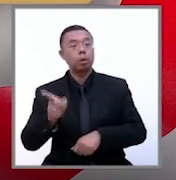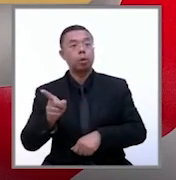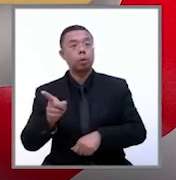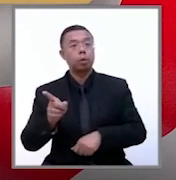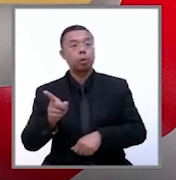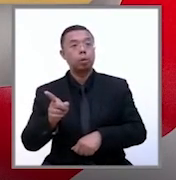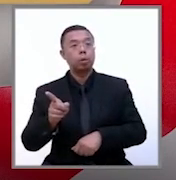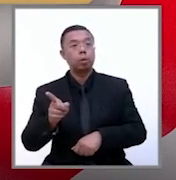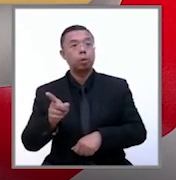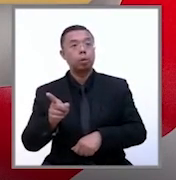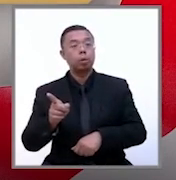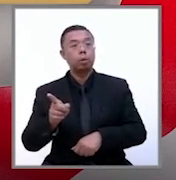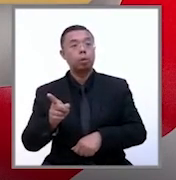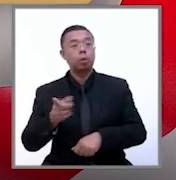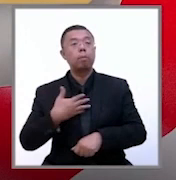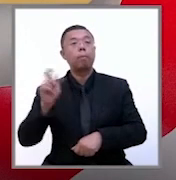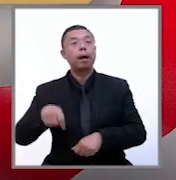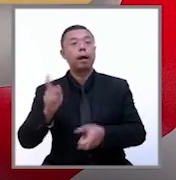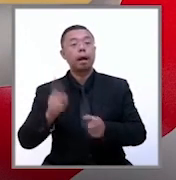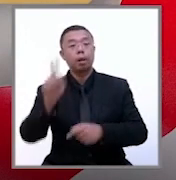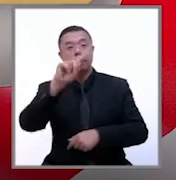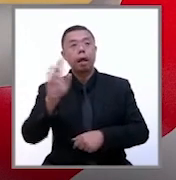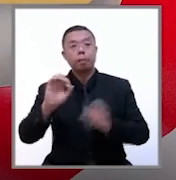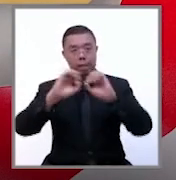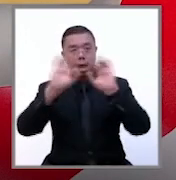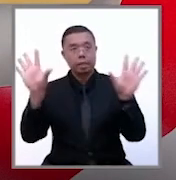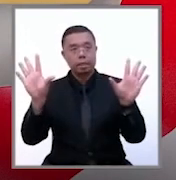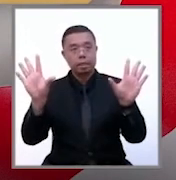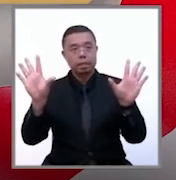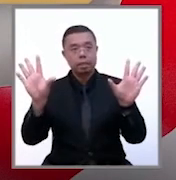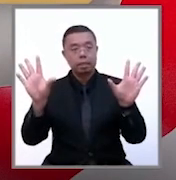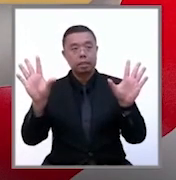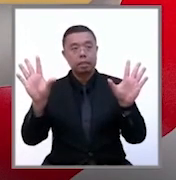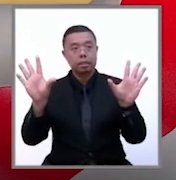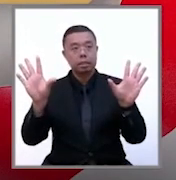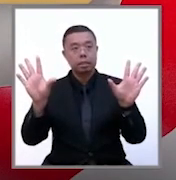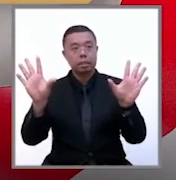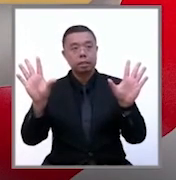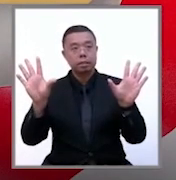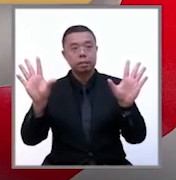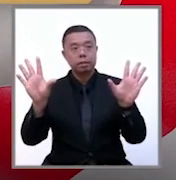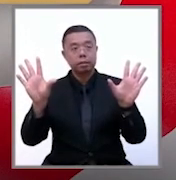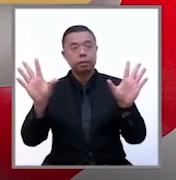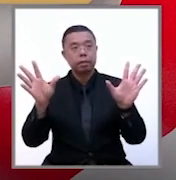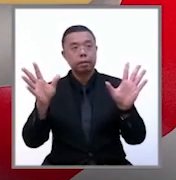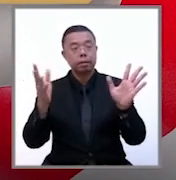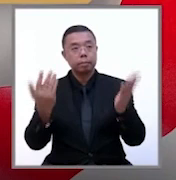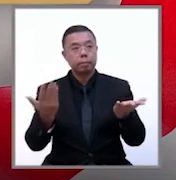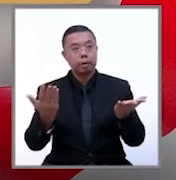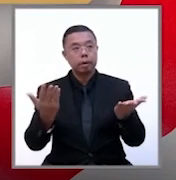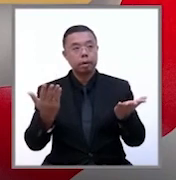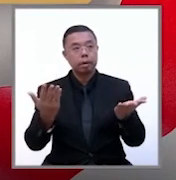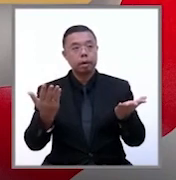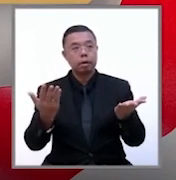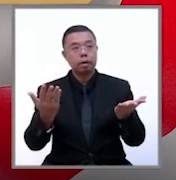akan digunakan akan saya gunakan apabila pertanyaannya belum jelas Bagaimana Gus cukup saya